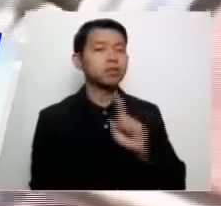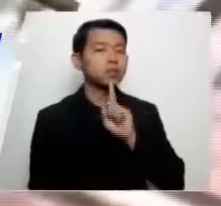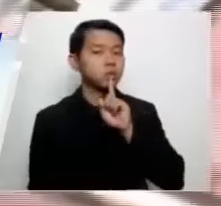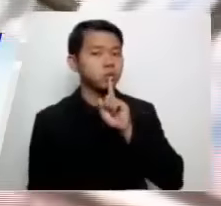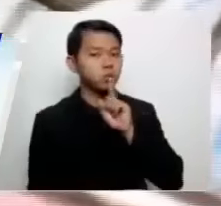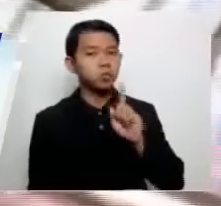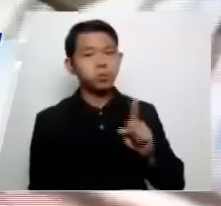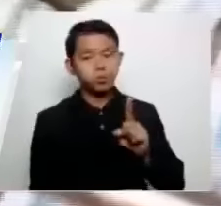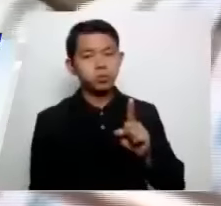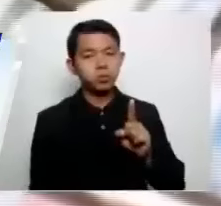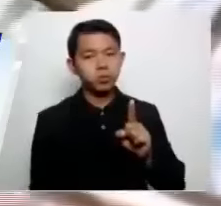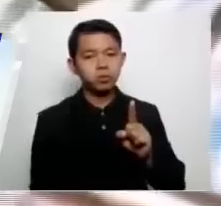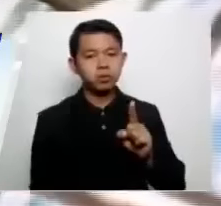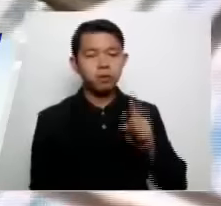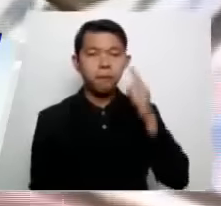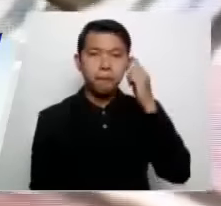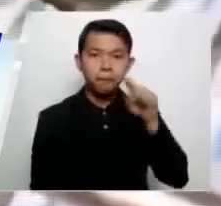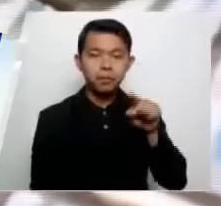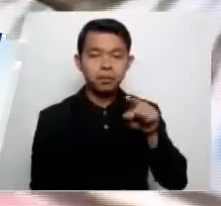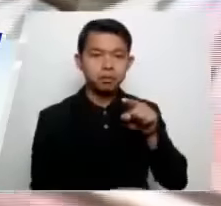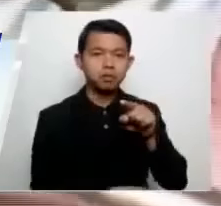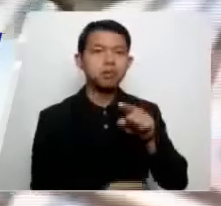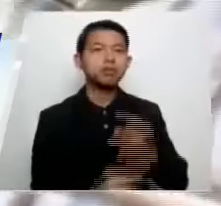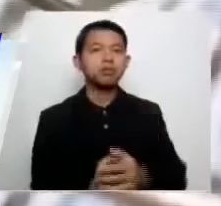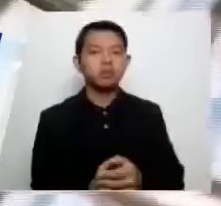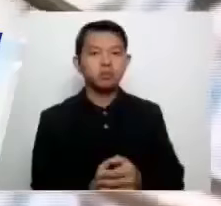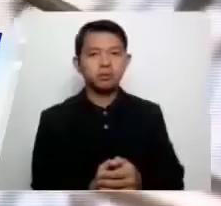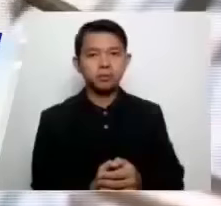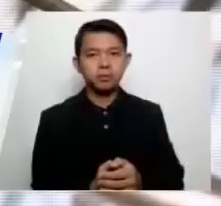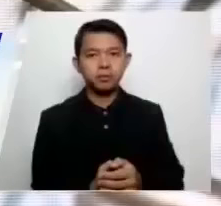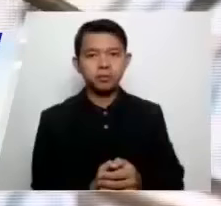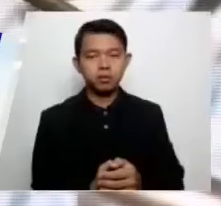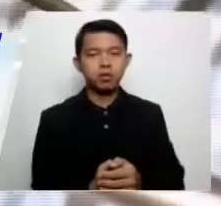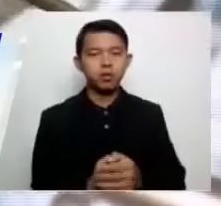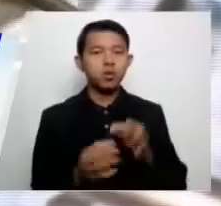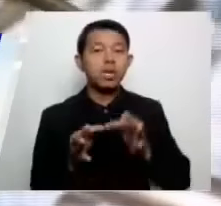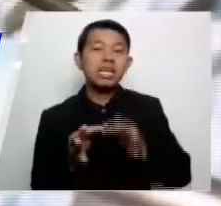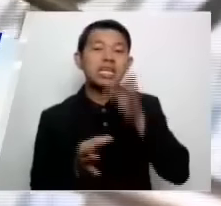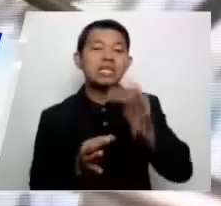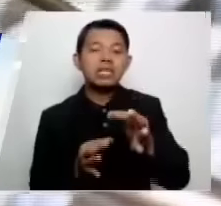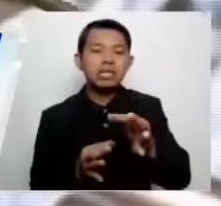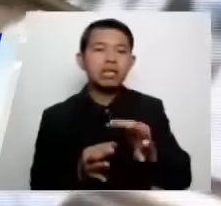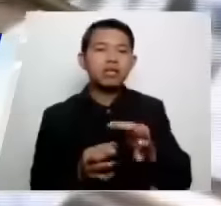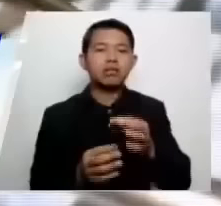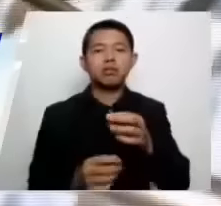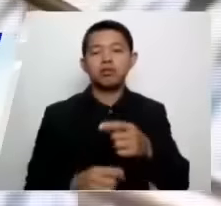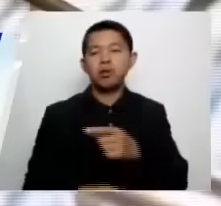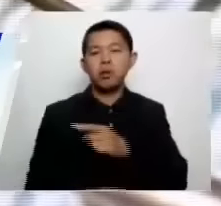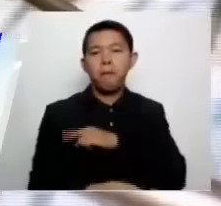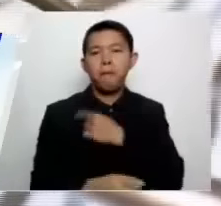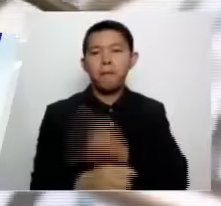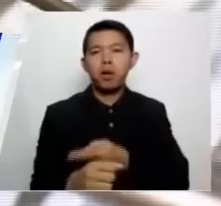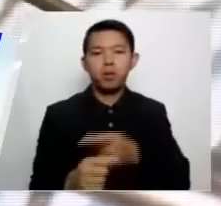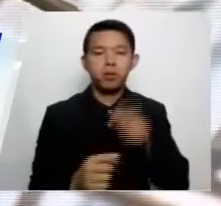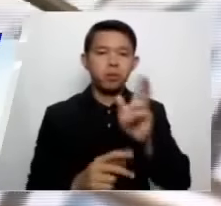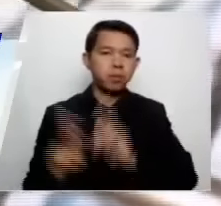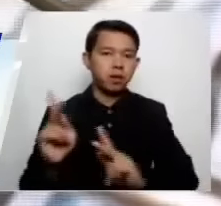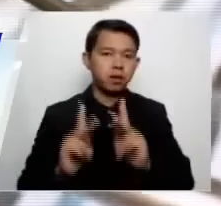to perpetuate those who are in power. Yan nga ang sakit ng Pilipino. You want